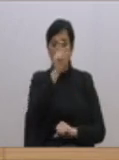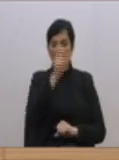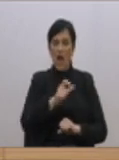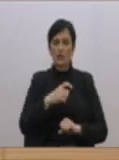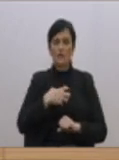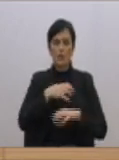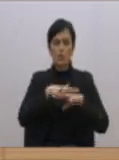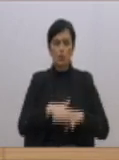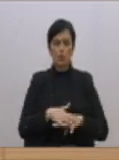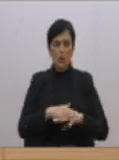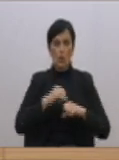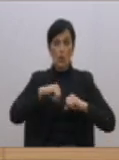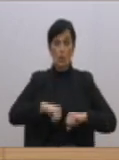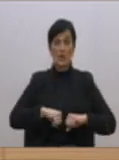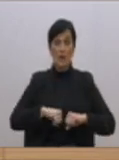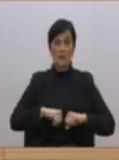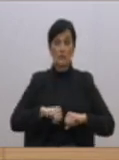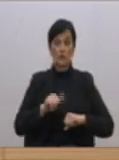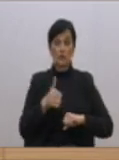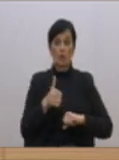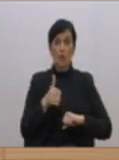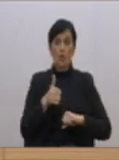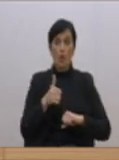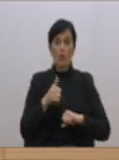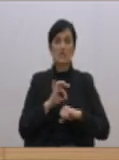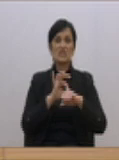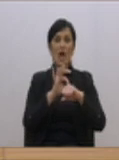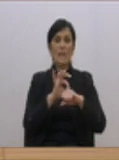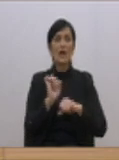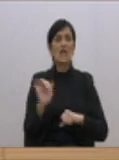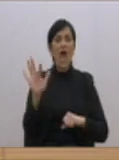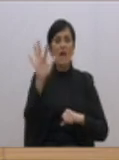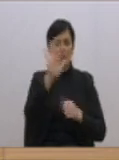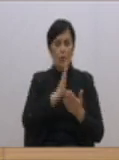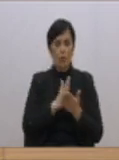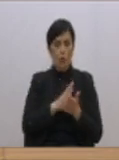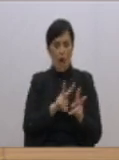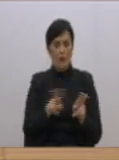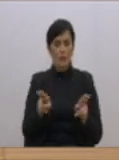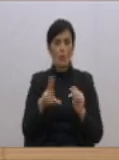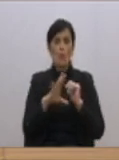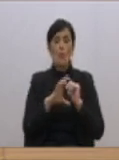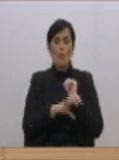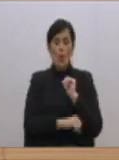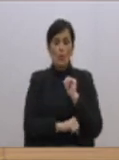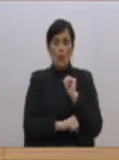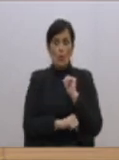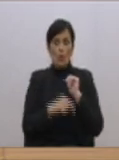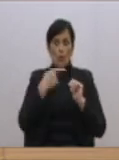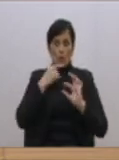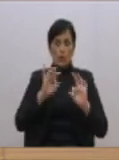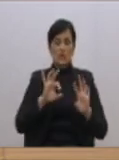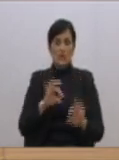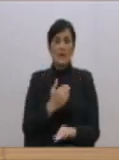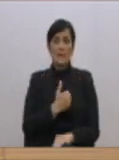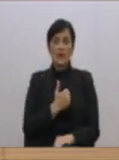ფუნდამენტურ უფლებებს. Და ისე როგორც წამყვან ევროპულ ქვეყანებში არის ეს. Და ბოლოს. Მე მინდა